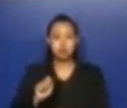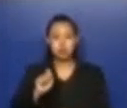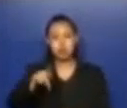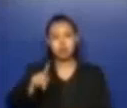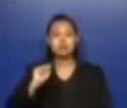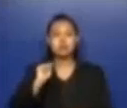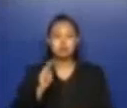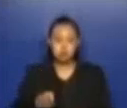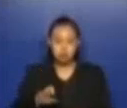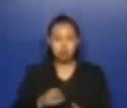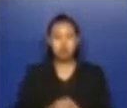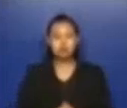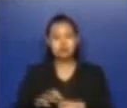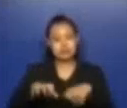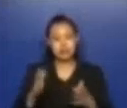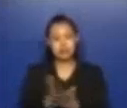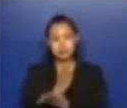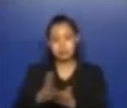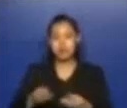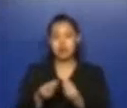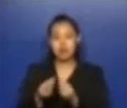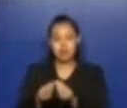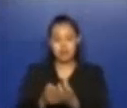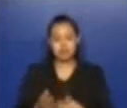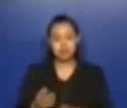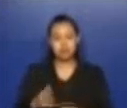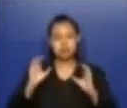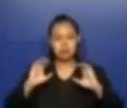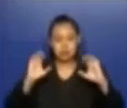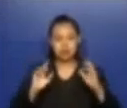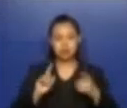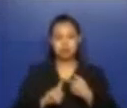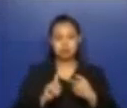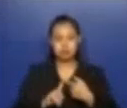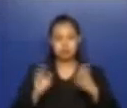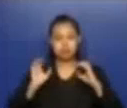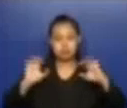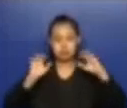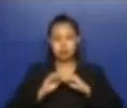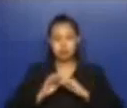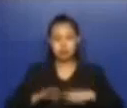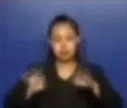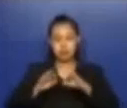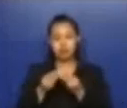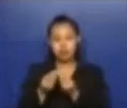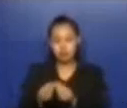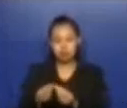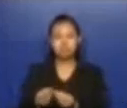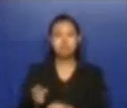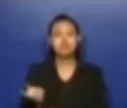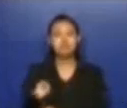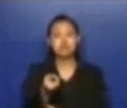รกครับรัฐบาลยังคงให้ความสำคัญกับการกระจายอำนาจน้อยมาก